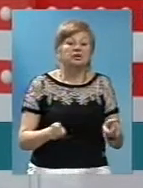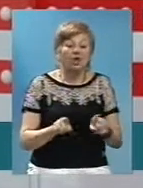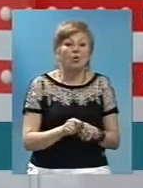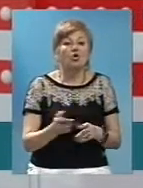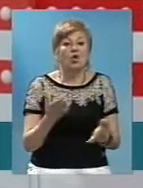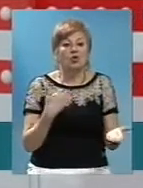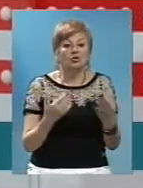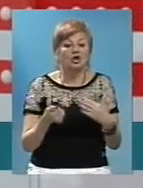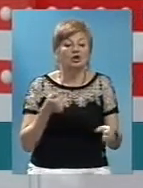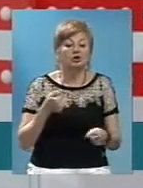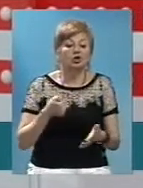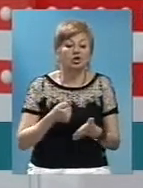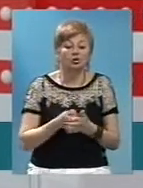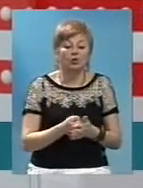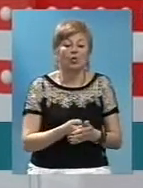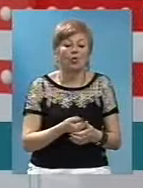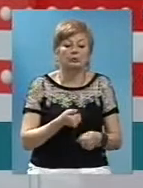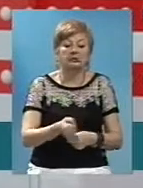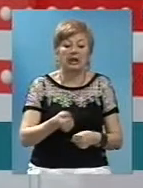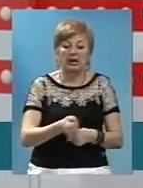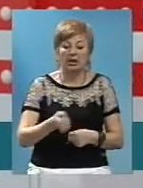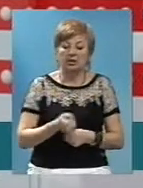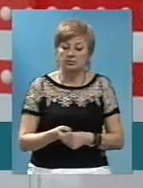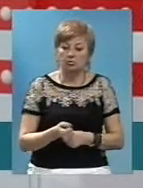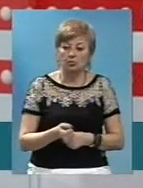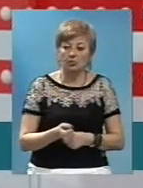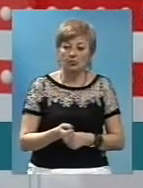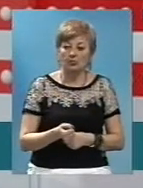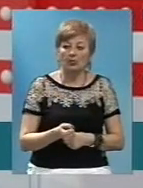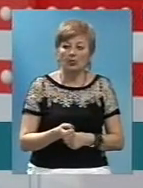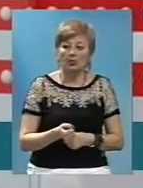до тероризму, державного ставлення до тероризму. Помста?